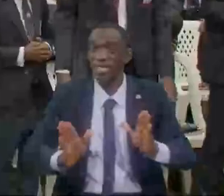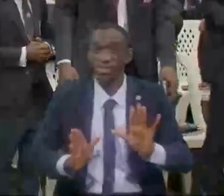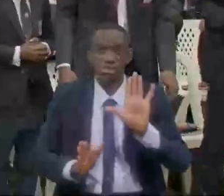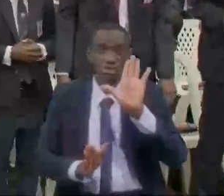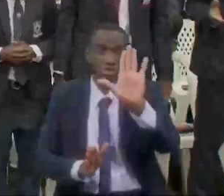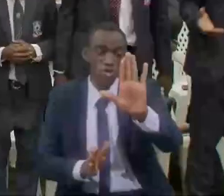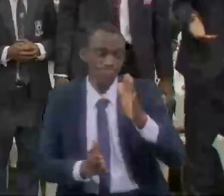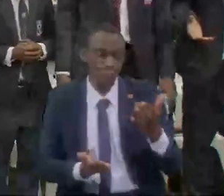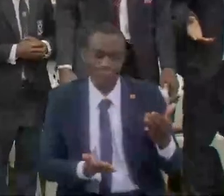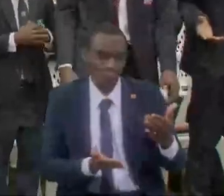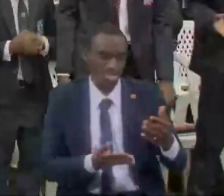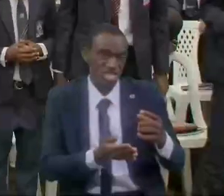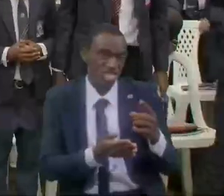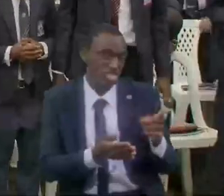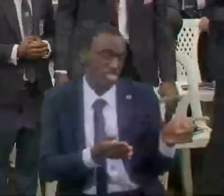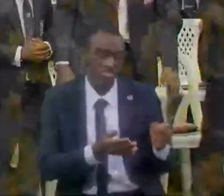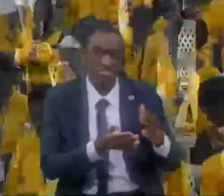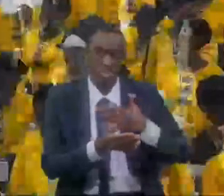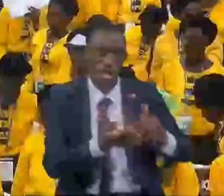Et que tes subordonnés